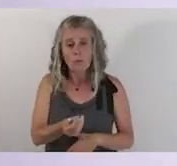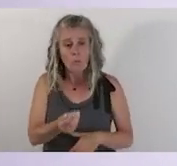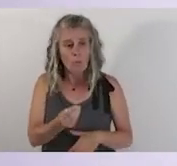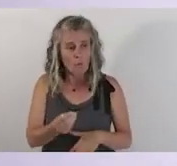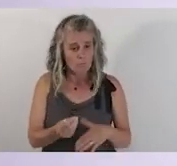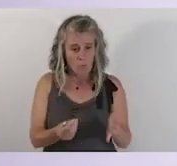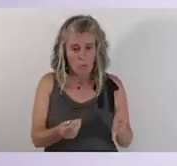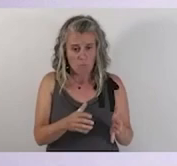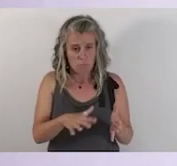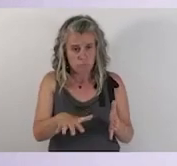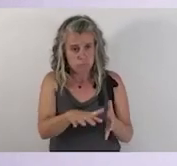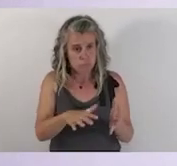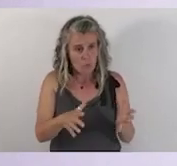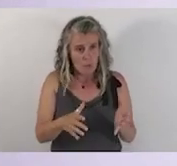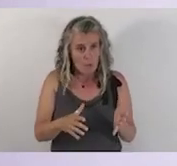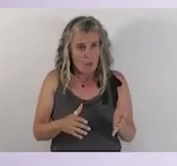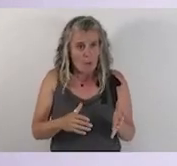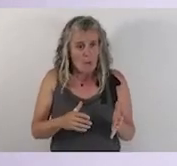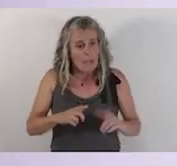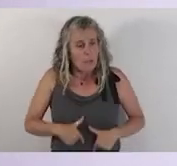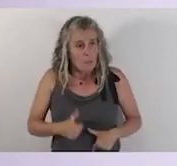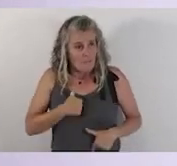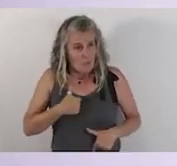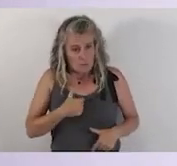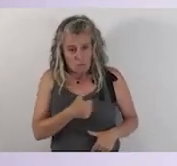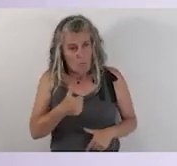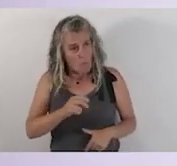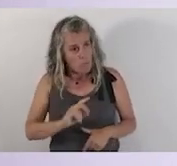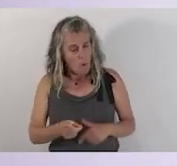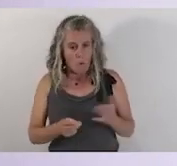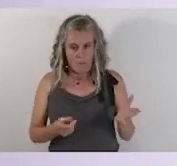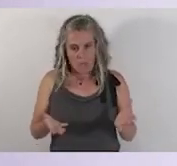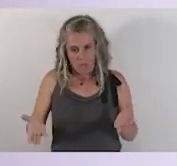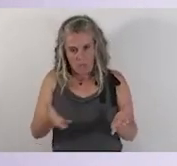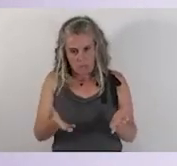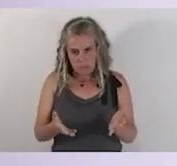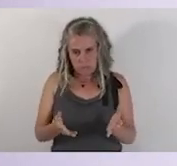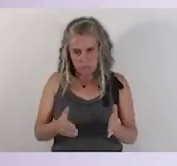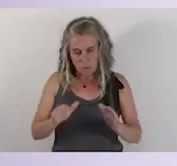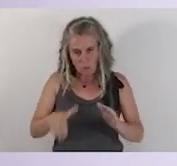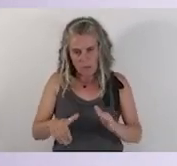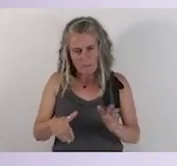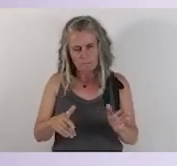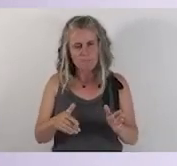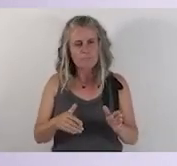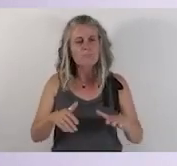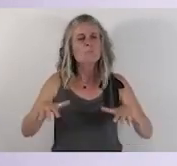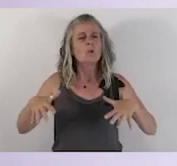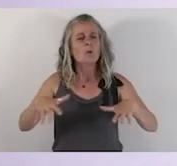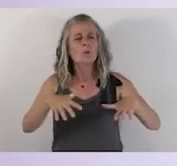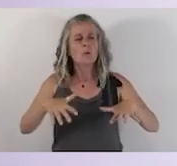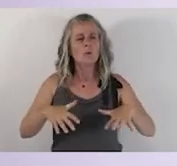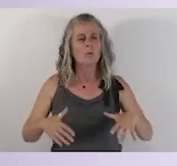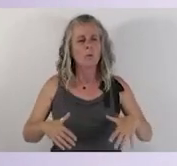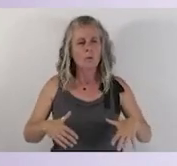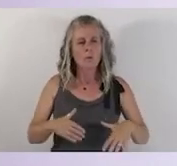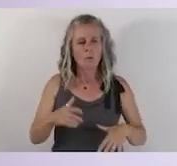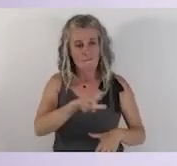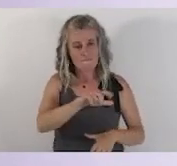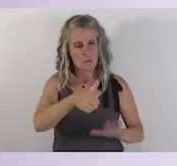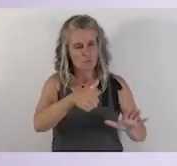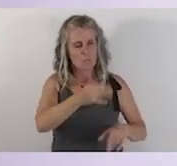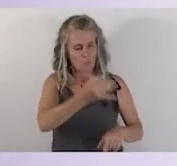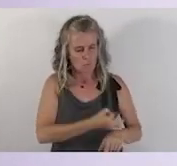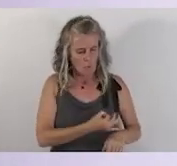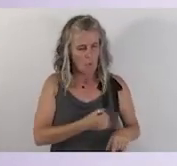28% des élèves scolarisés dans le privé dans le 7e arrondissement, on est très largement au-dessus de la moyenne nationale qui est de 13% des effectifs pour l'école